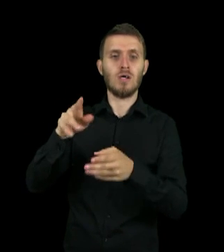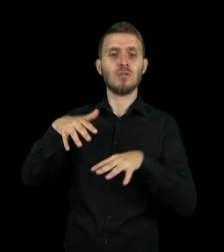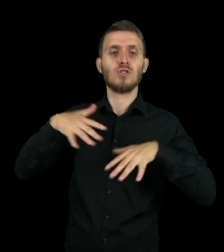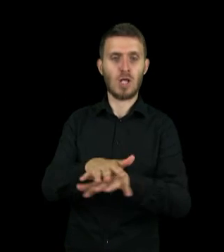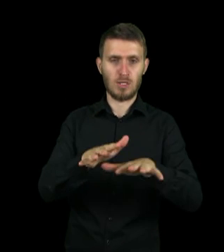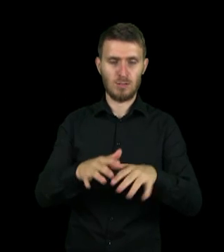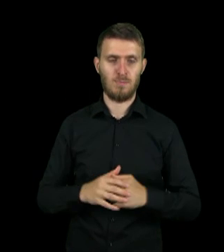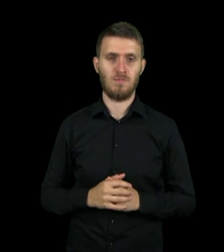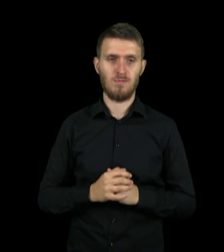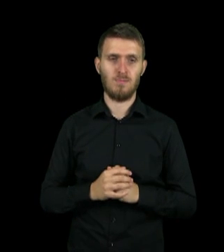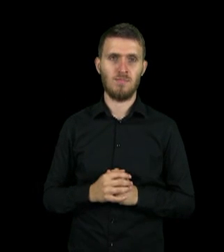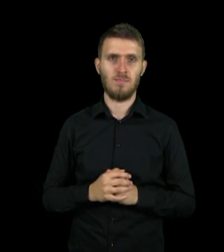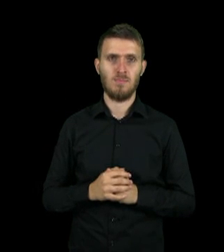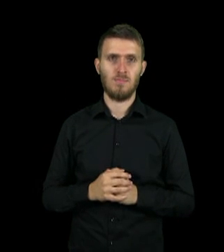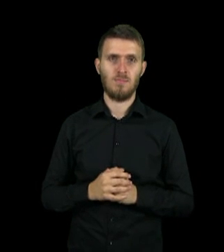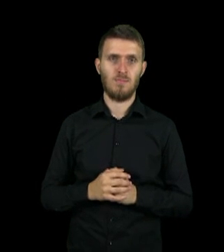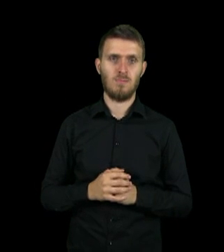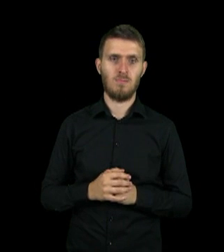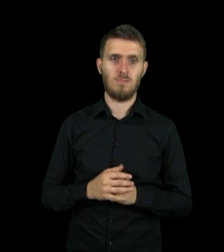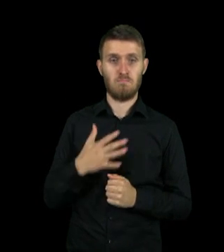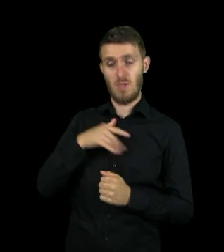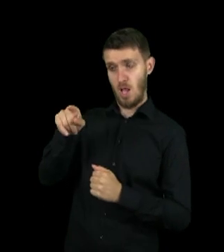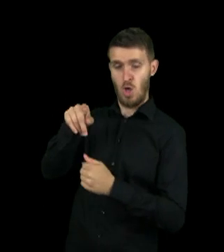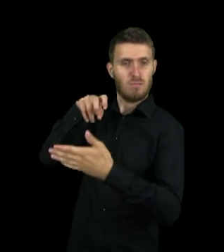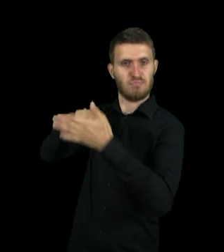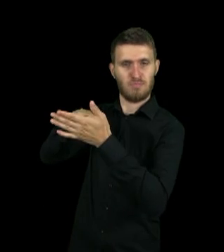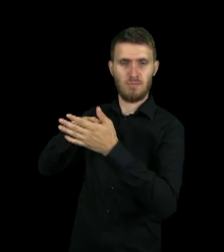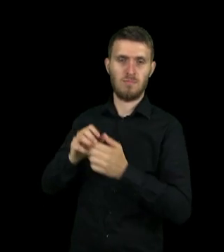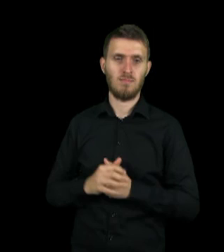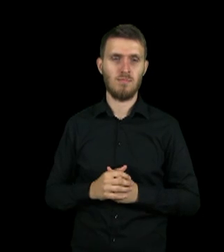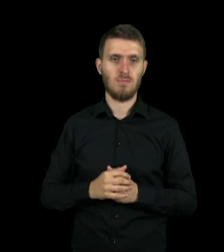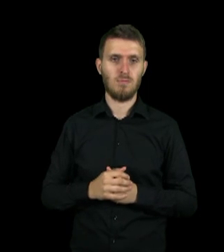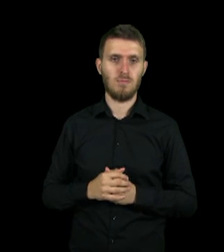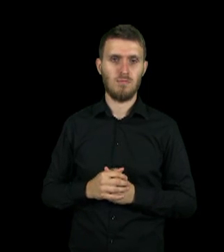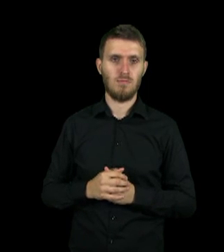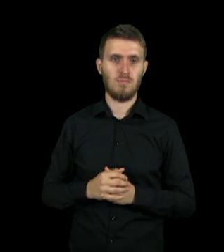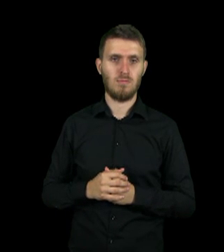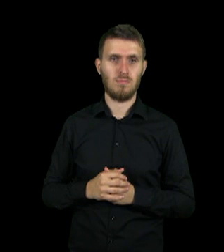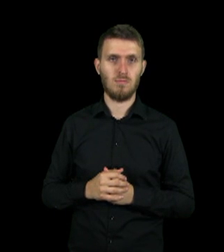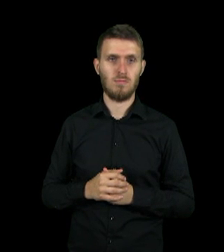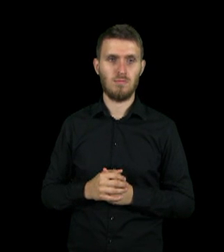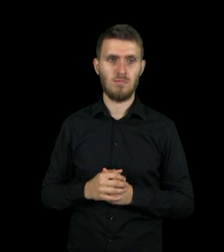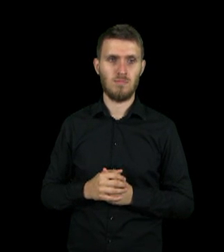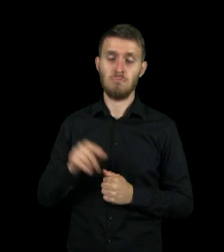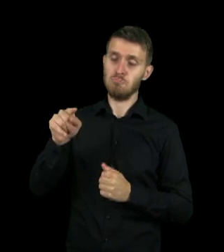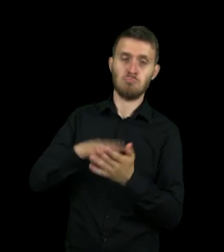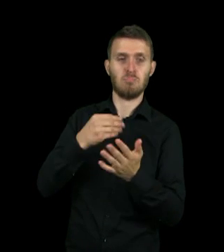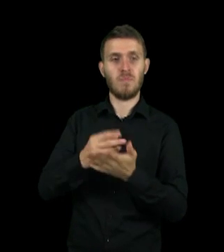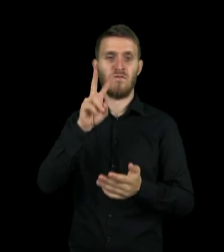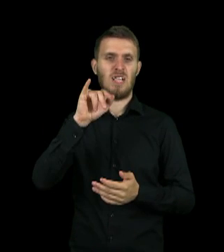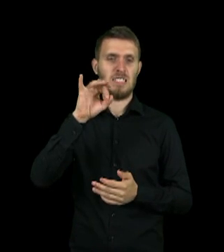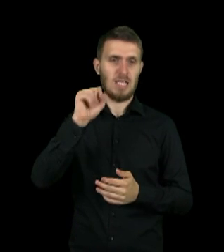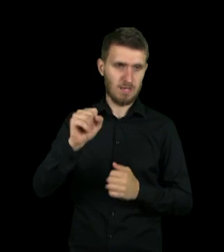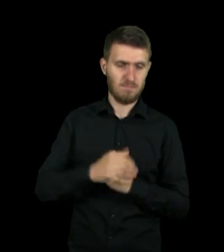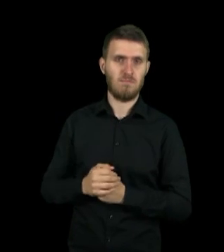moje nazwisko może termin ważności a tu w prawym dolnym